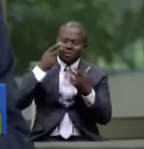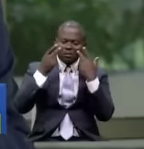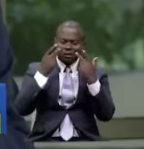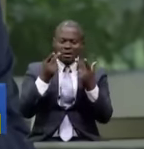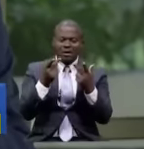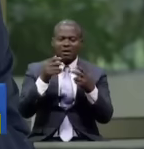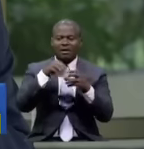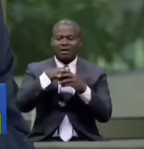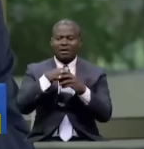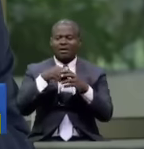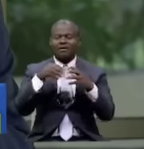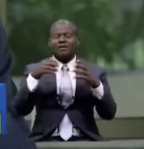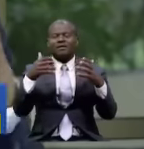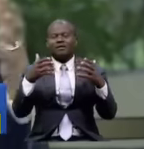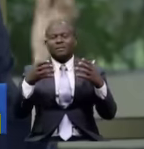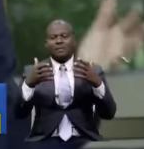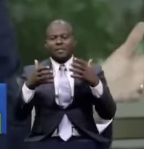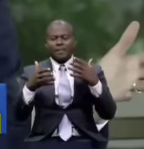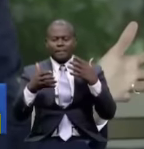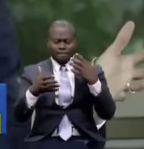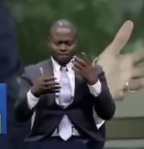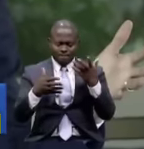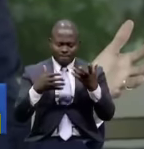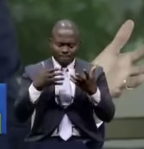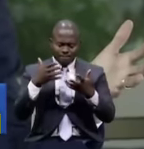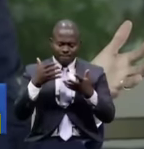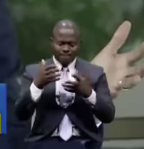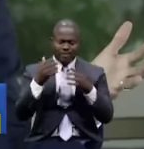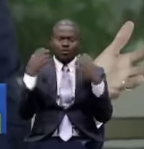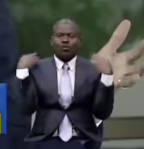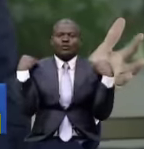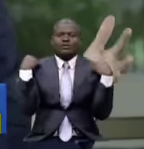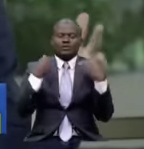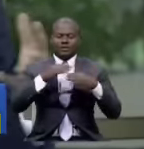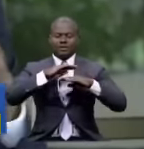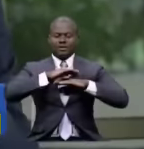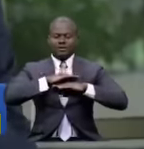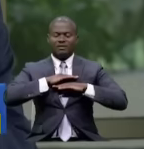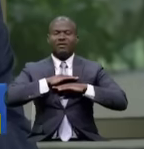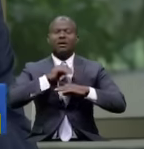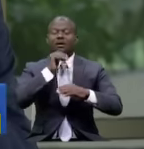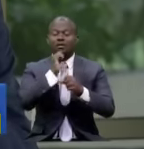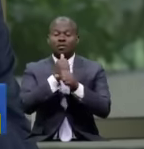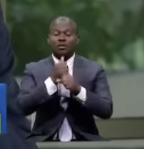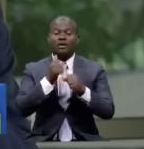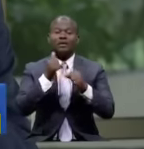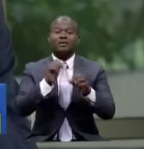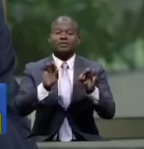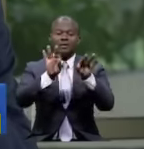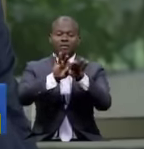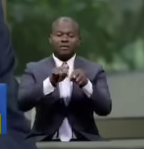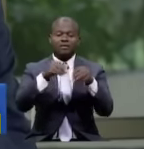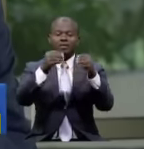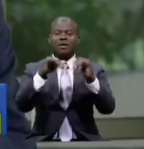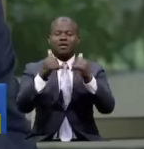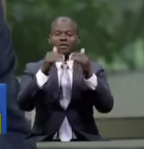kwitoza bihagije aho gukora ibyangombwa bihagije guha abakinnyi bari aho bari mu ndagu bari